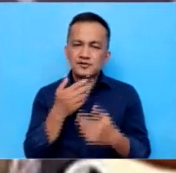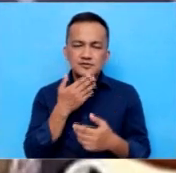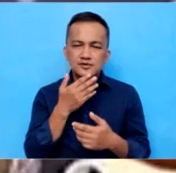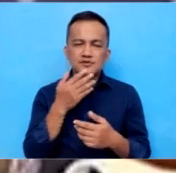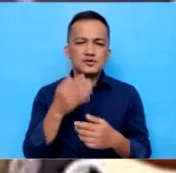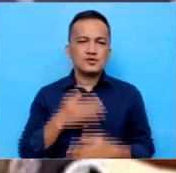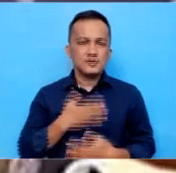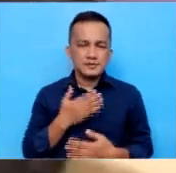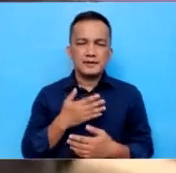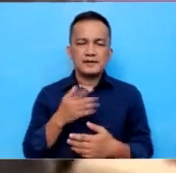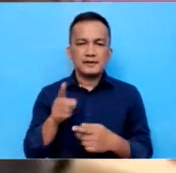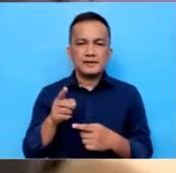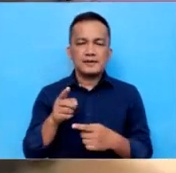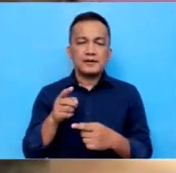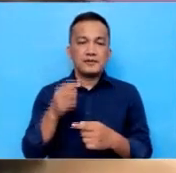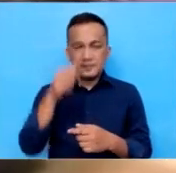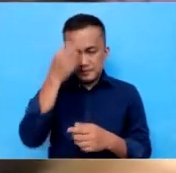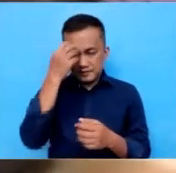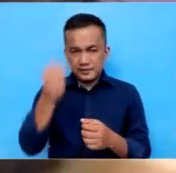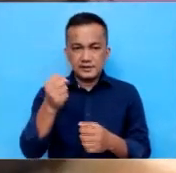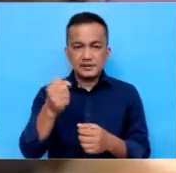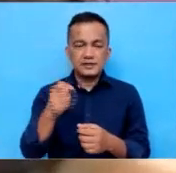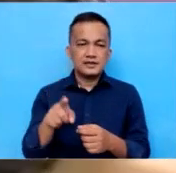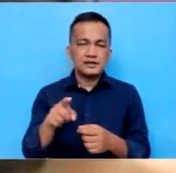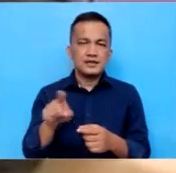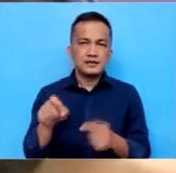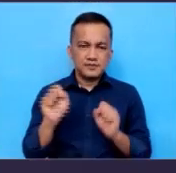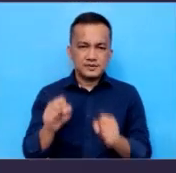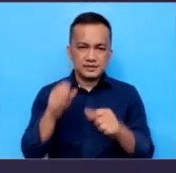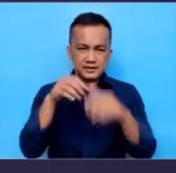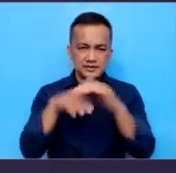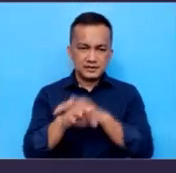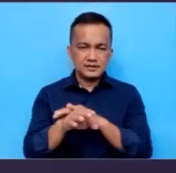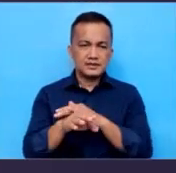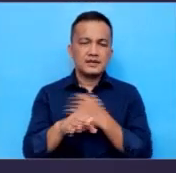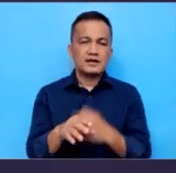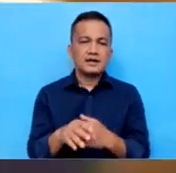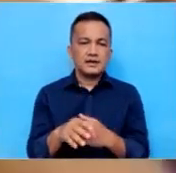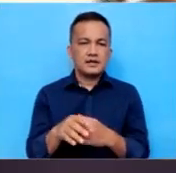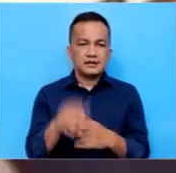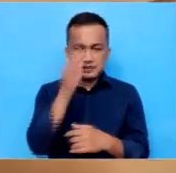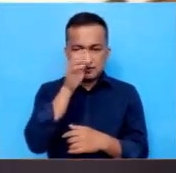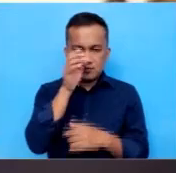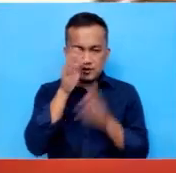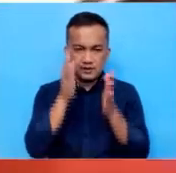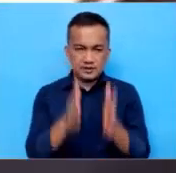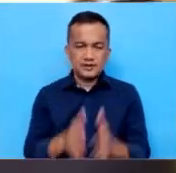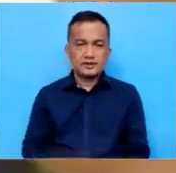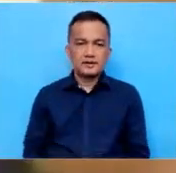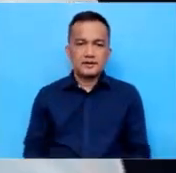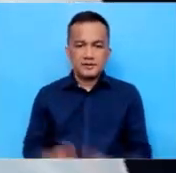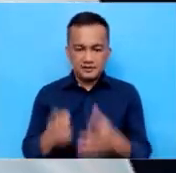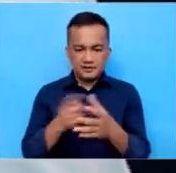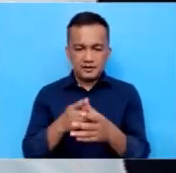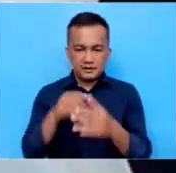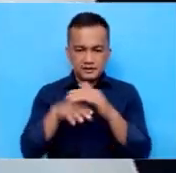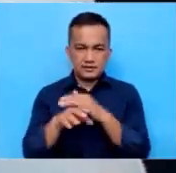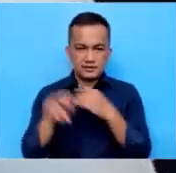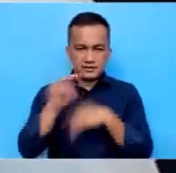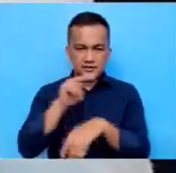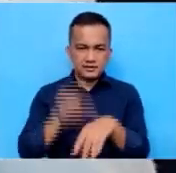being able to just, yung syempre yun yung first salang ko sa ano eh, as a Cebuana pa, first salang ko into national